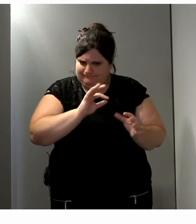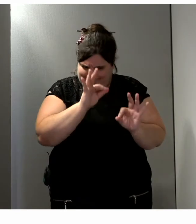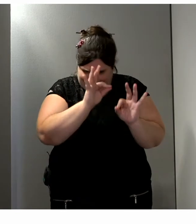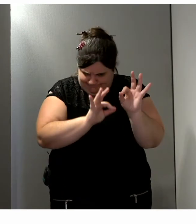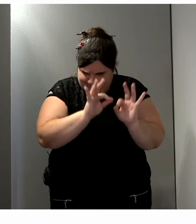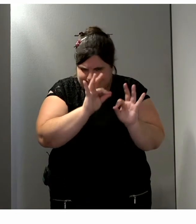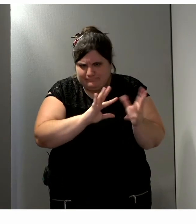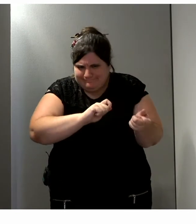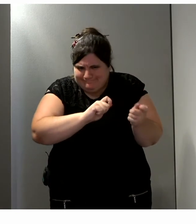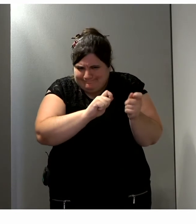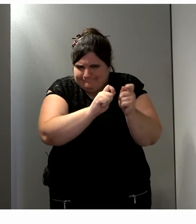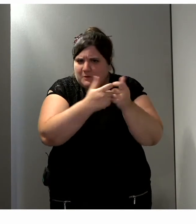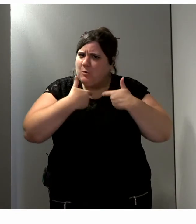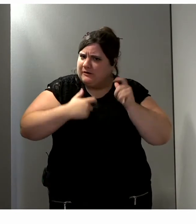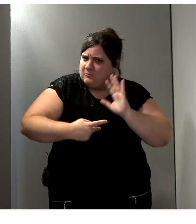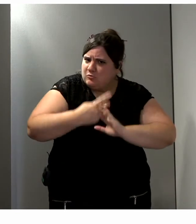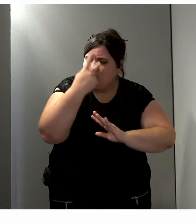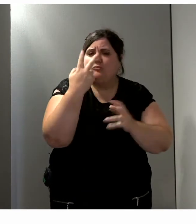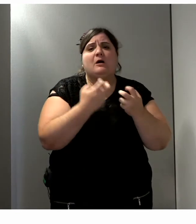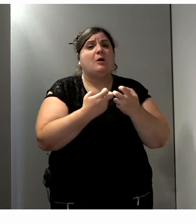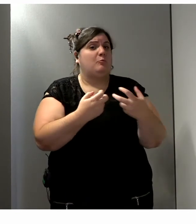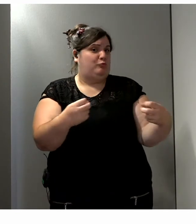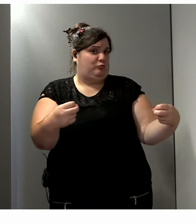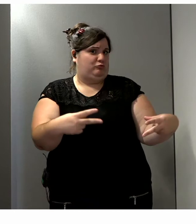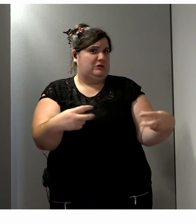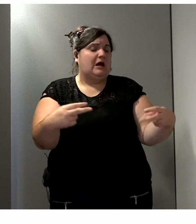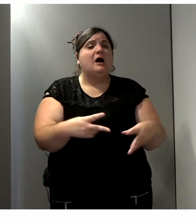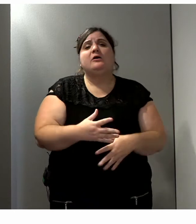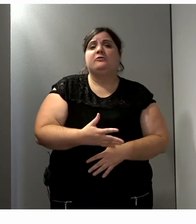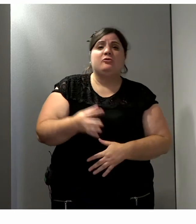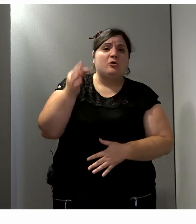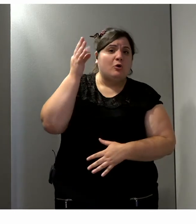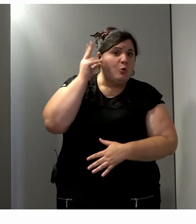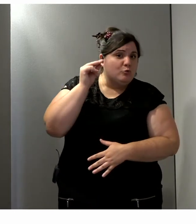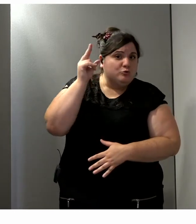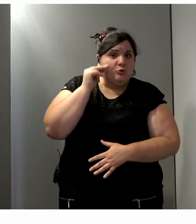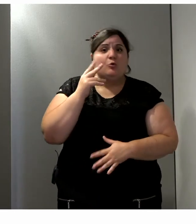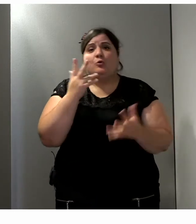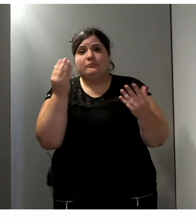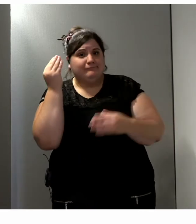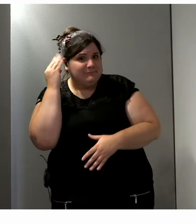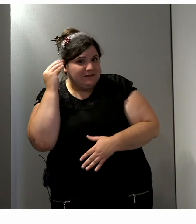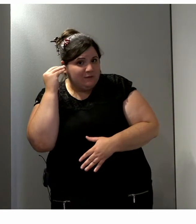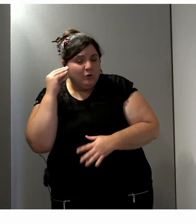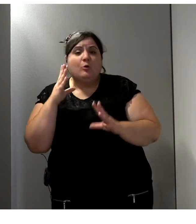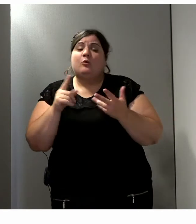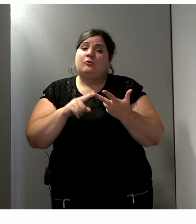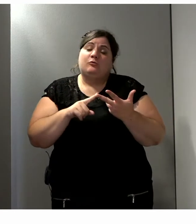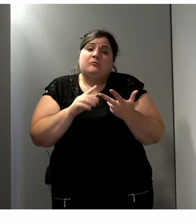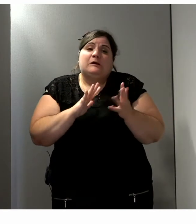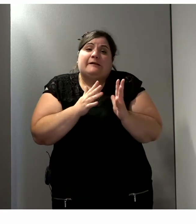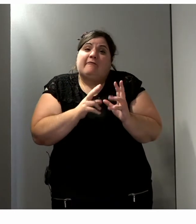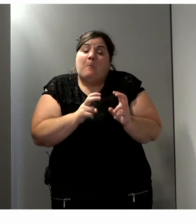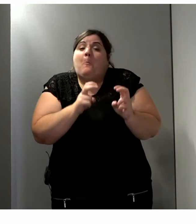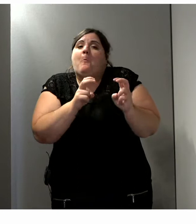public, avec notamment le sous-titrage, l'audio-description, un petit peu plus de contenus qui sont aussi accessibles en langue des